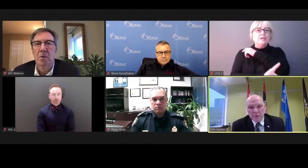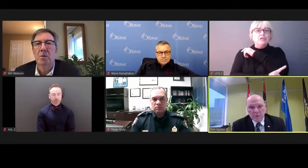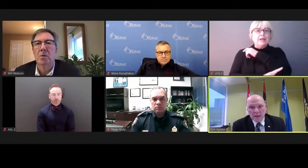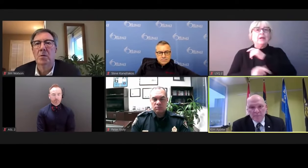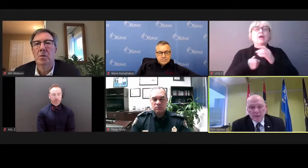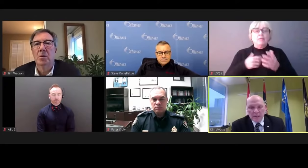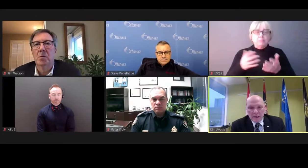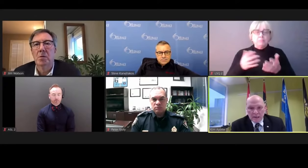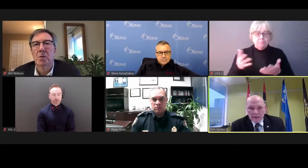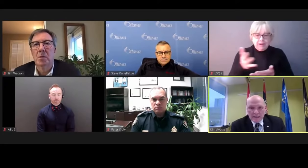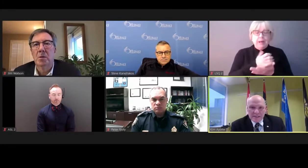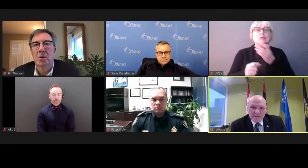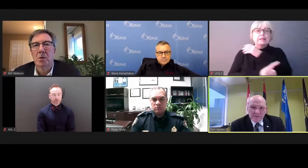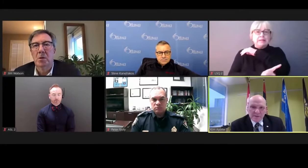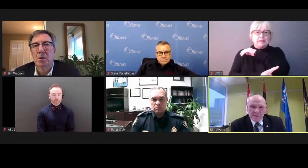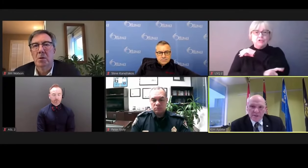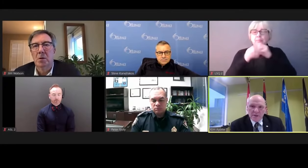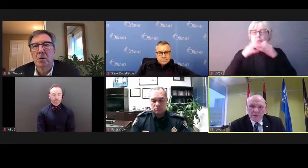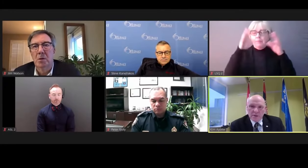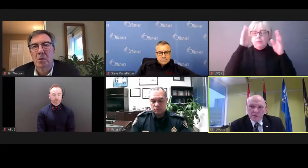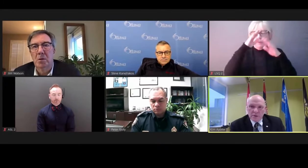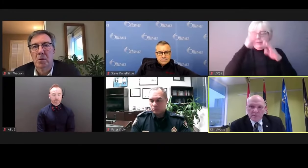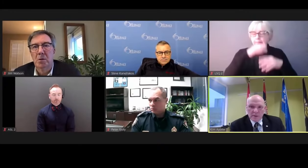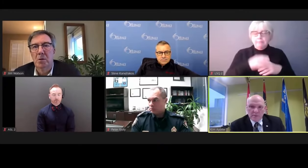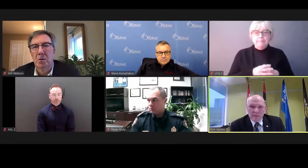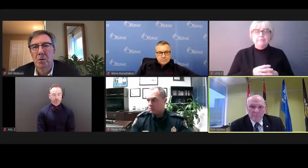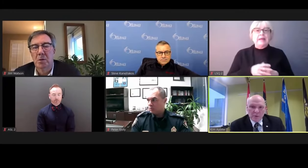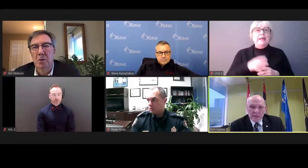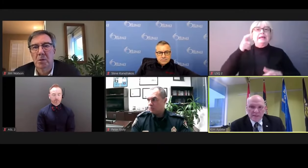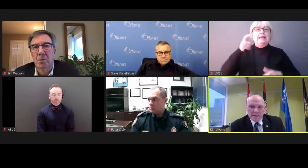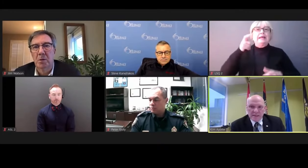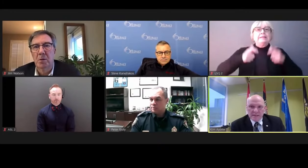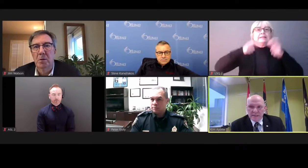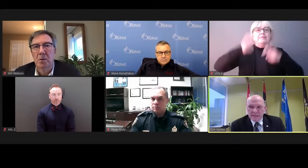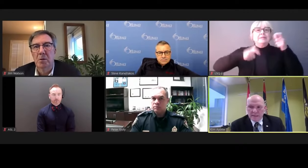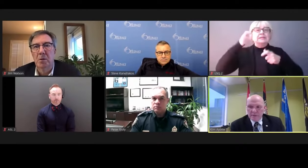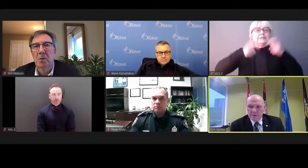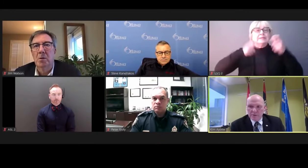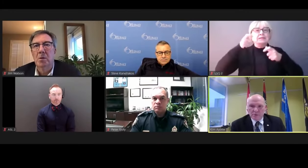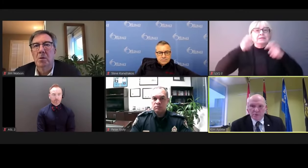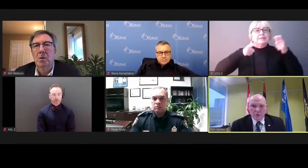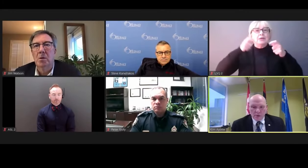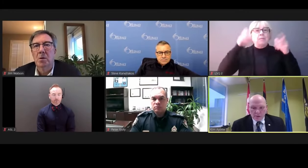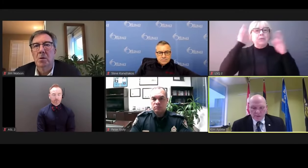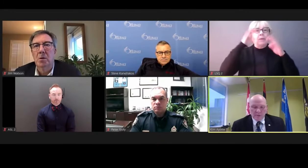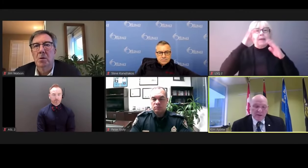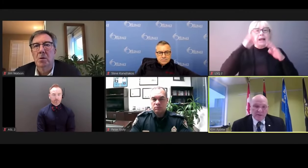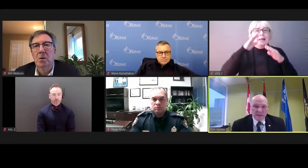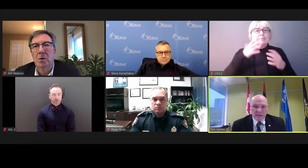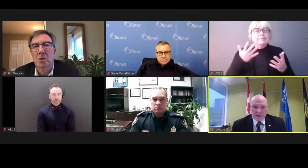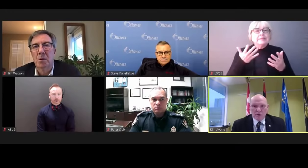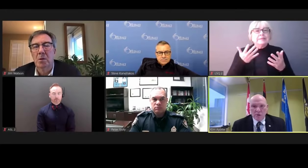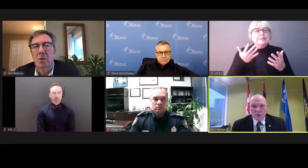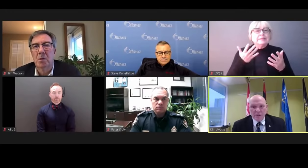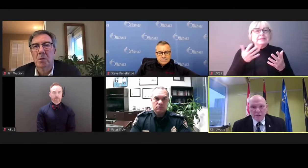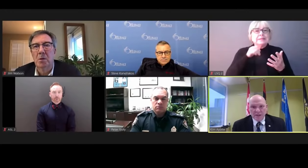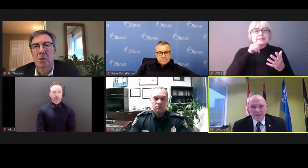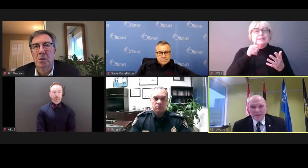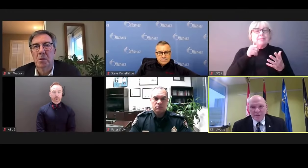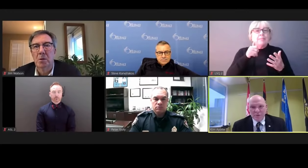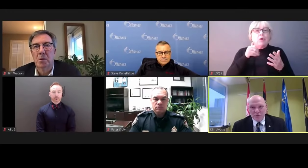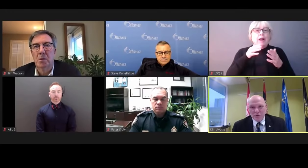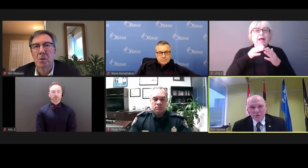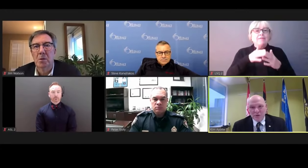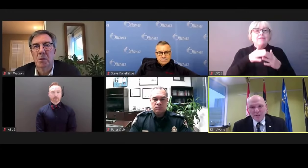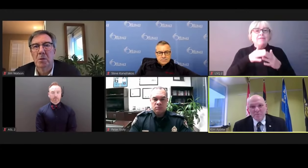pas de problème. Les édifices qui ont des problèmes, peut-être, c'est parce que ce n'est pas la ville qui ramasse leurs déchets,